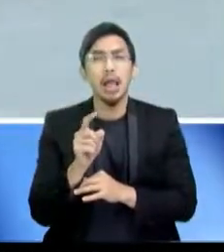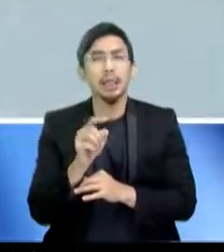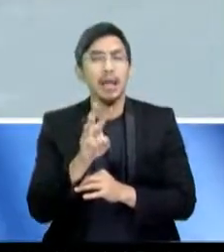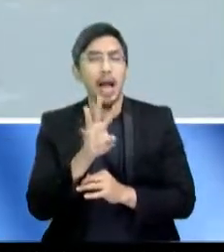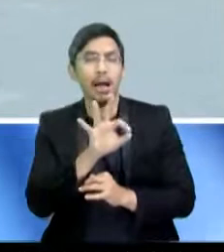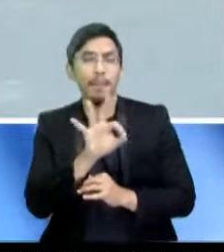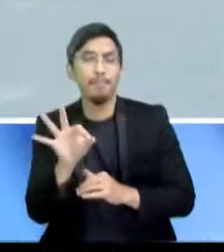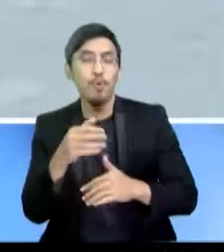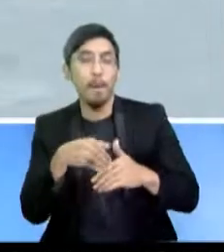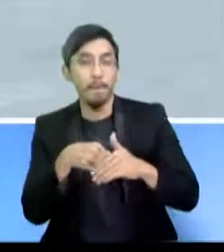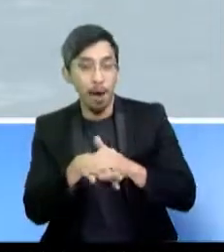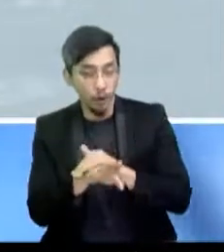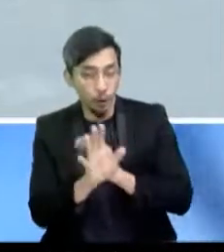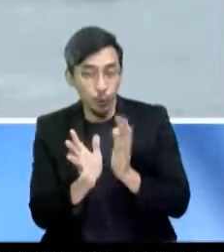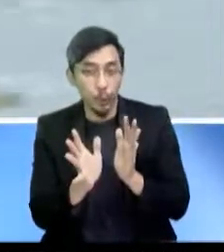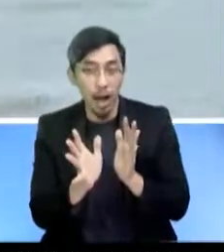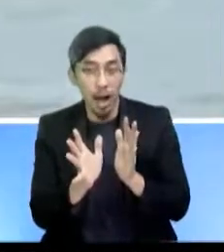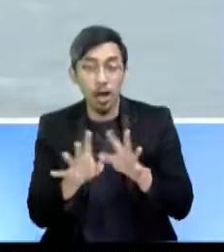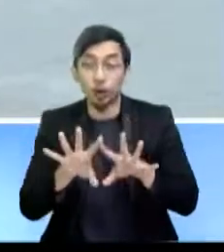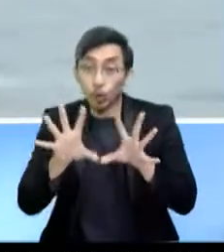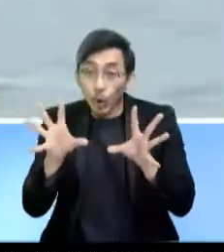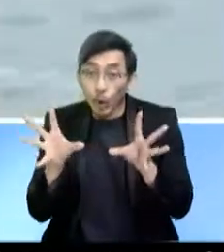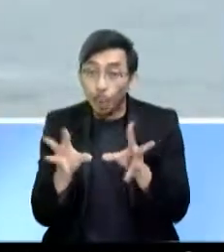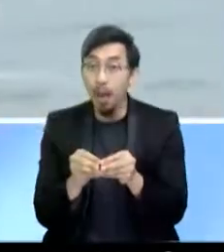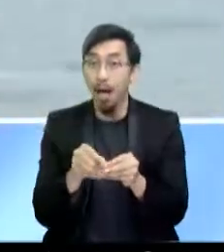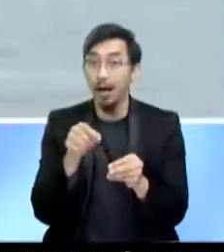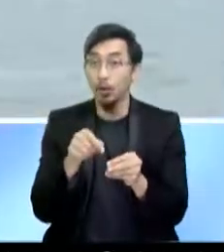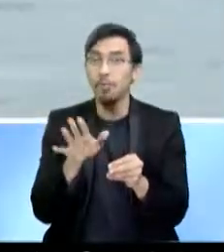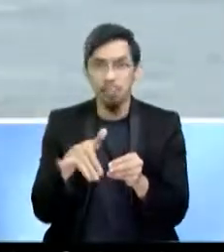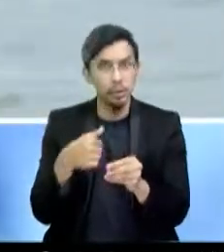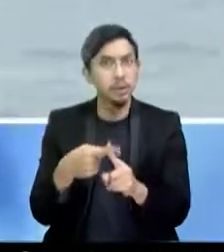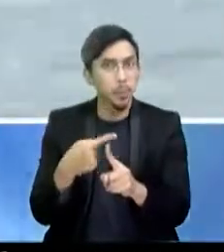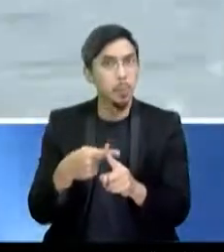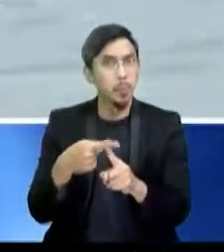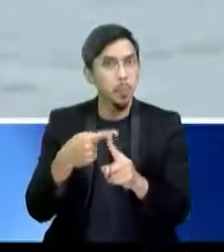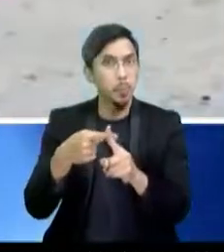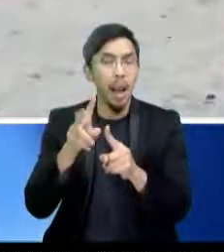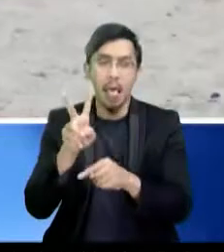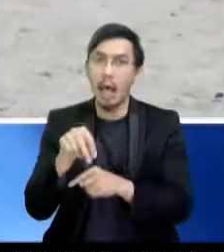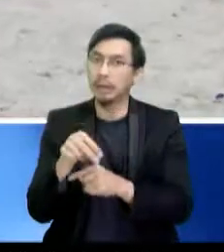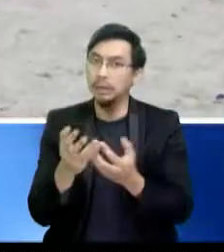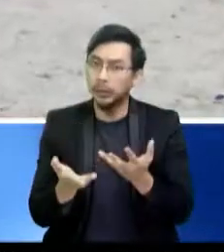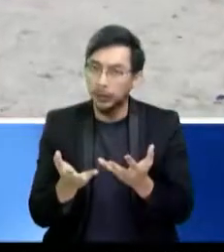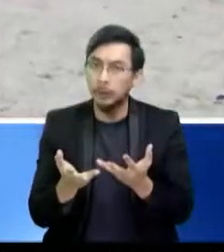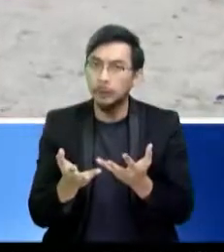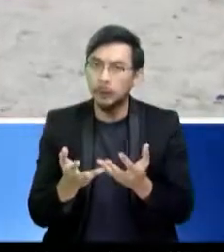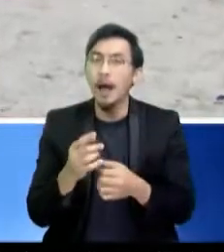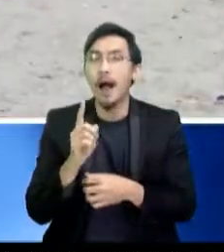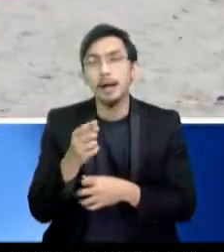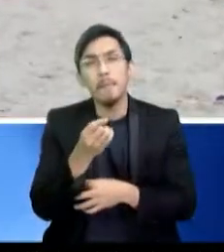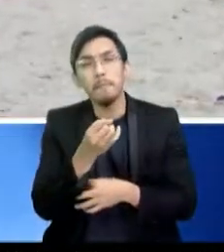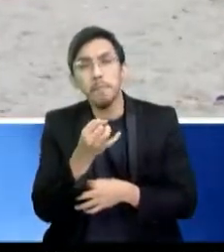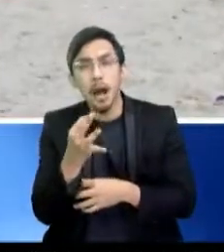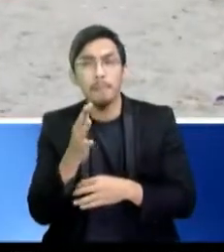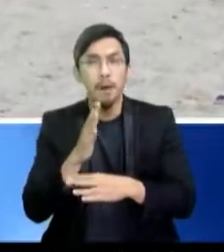kawasan Ancol dan diperkirakan jumlah ini masih akan terus bertambah. Oleh karenanya sudah ada sejumlah antisipasi yang dilakukan oleh